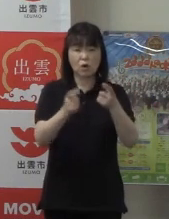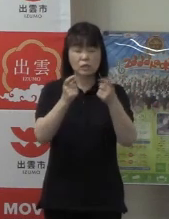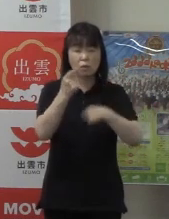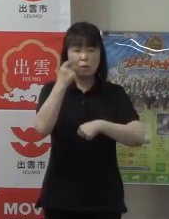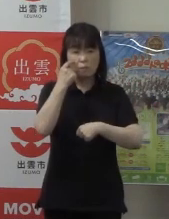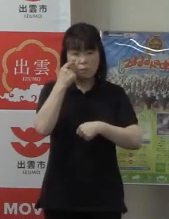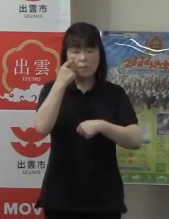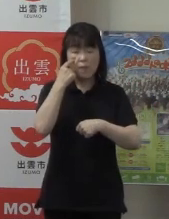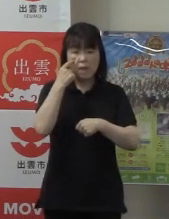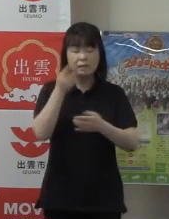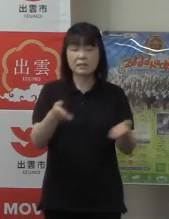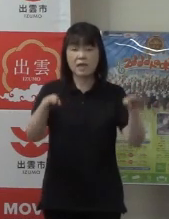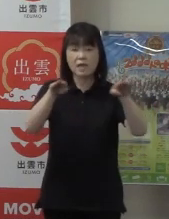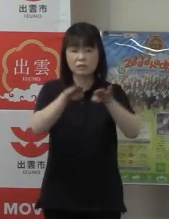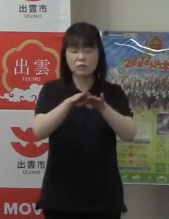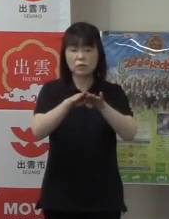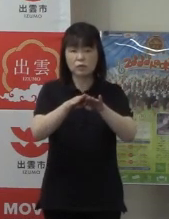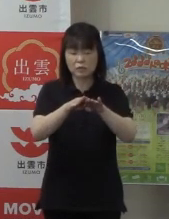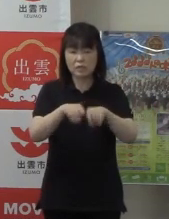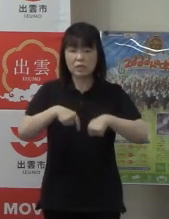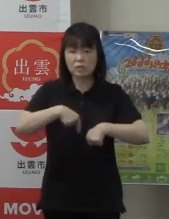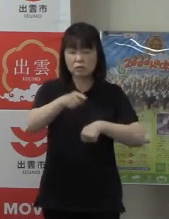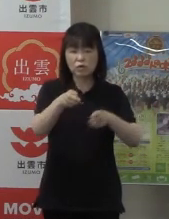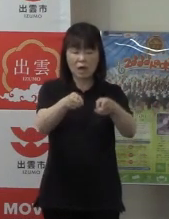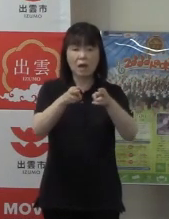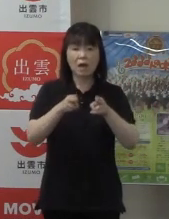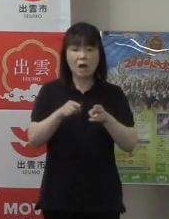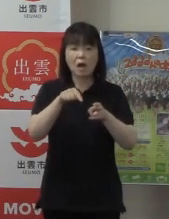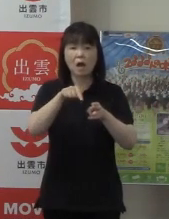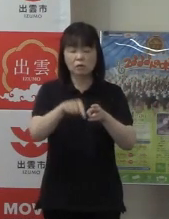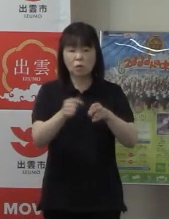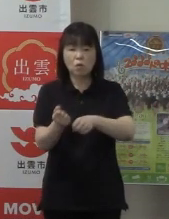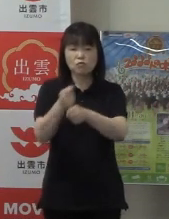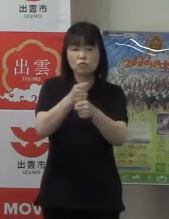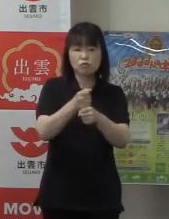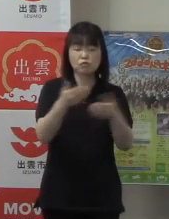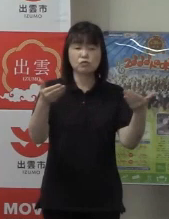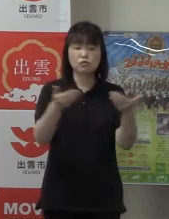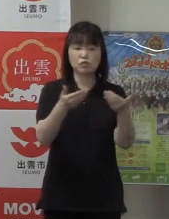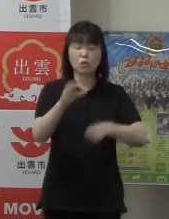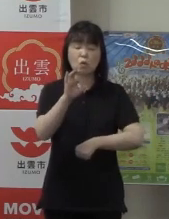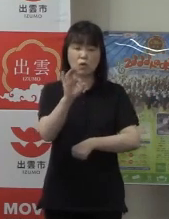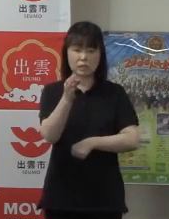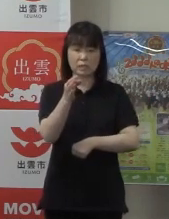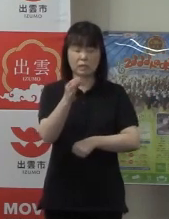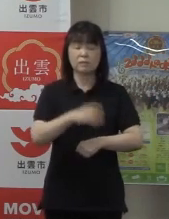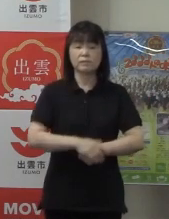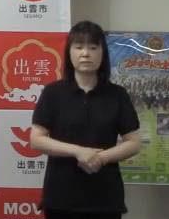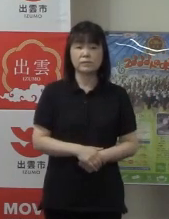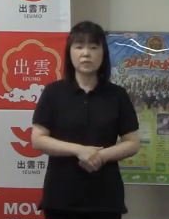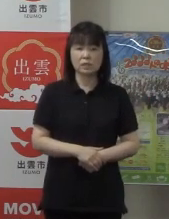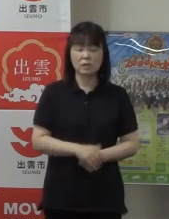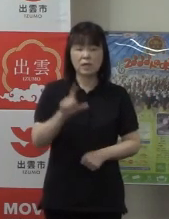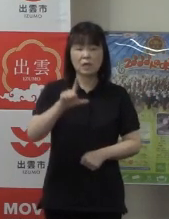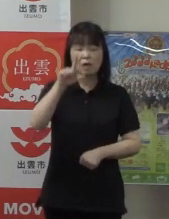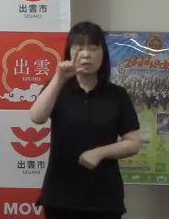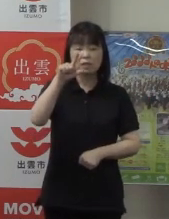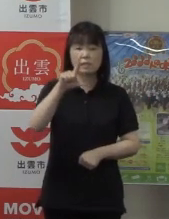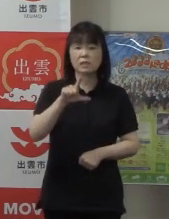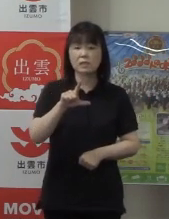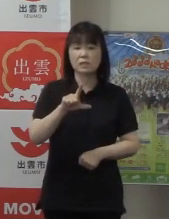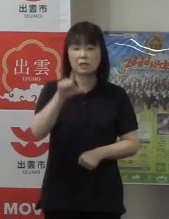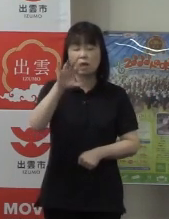旧費の追加で、2700万円、次に過密公園ののり面の復旧費